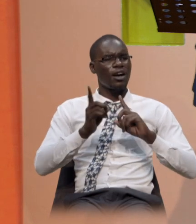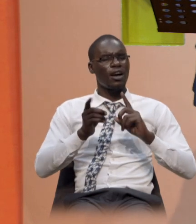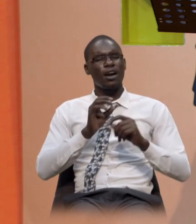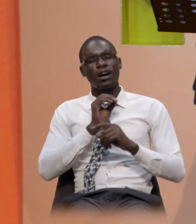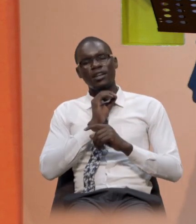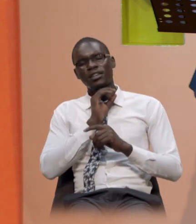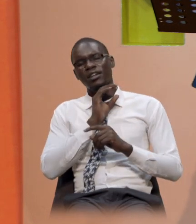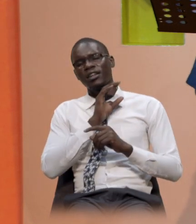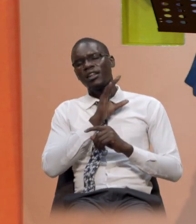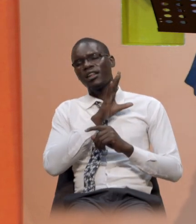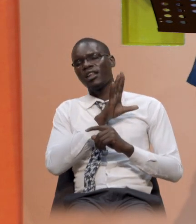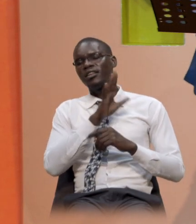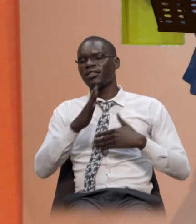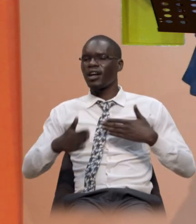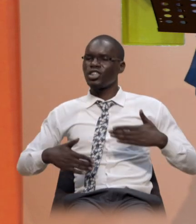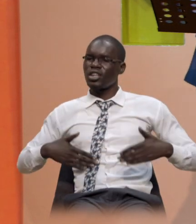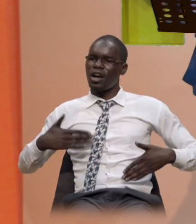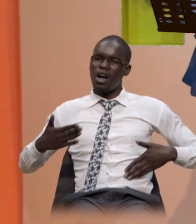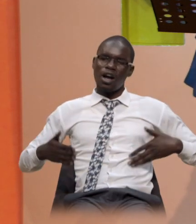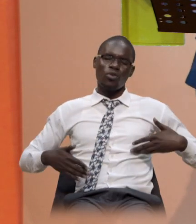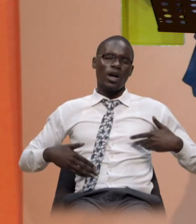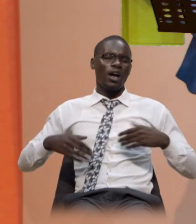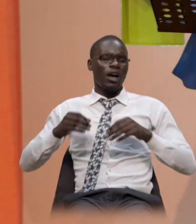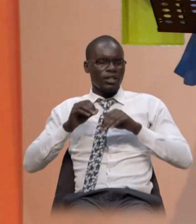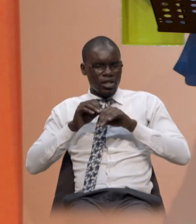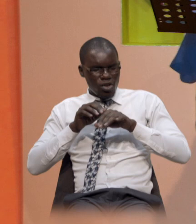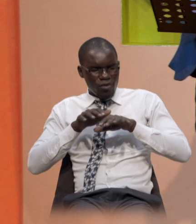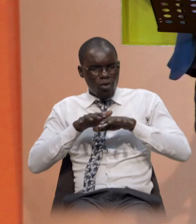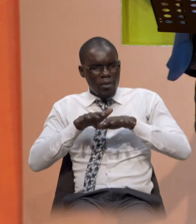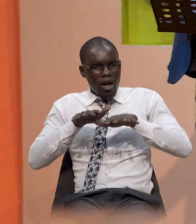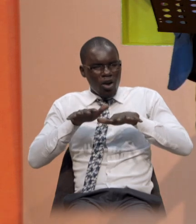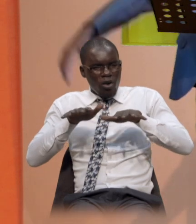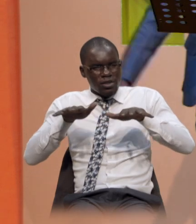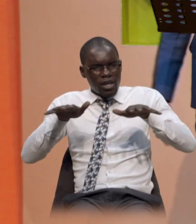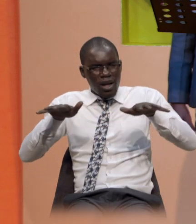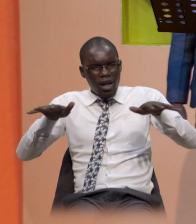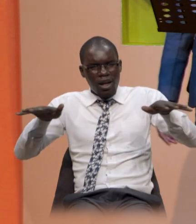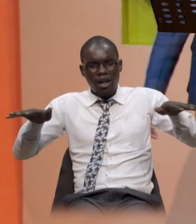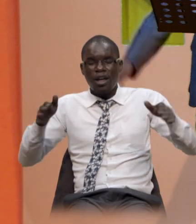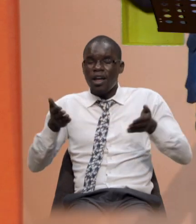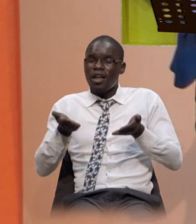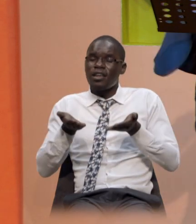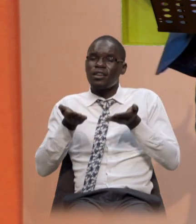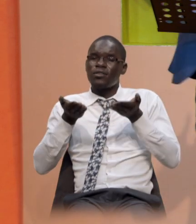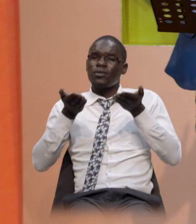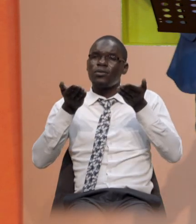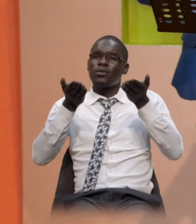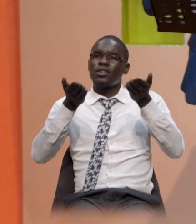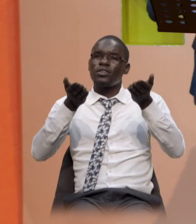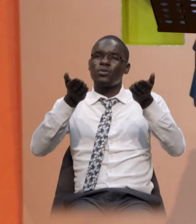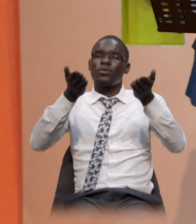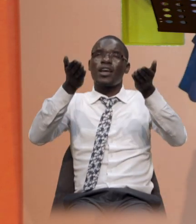litakimbia. Kelele za shangwe zivume pote,